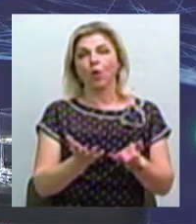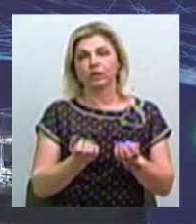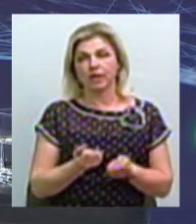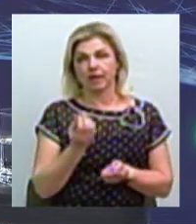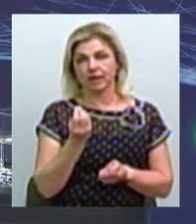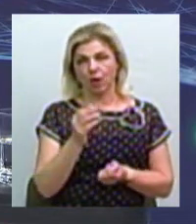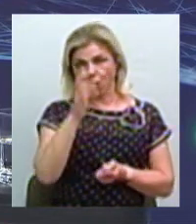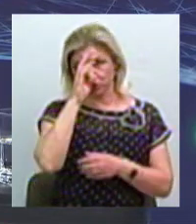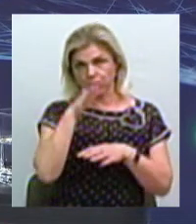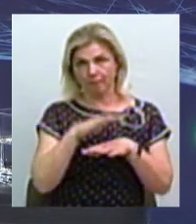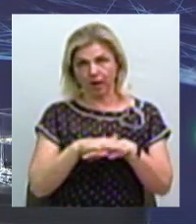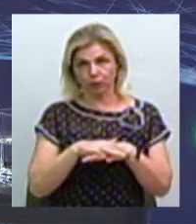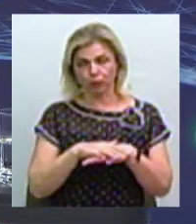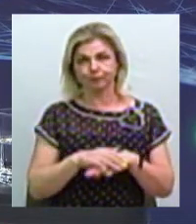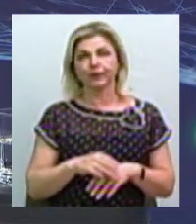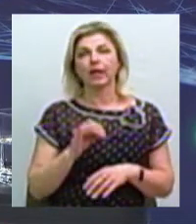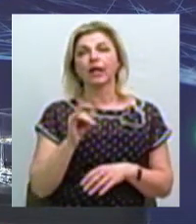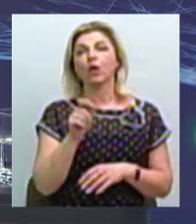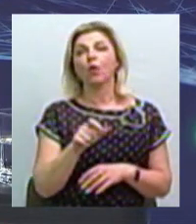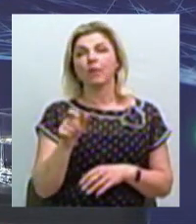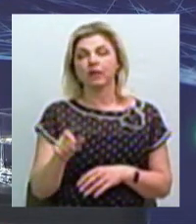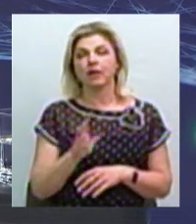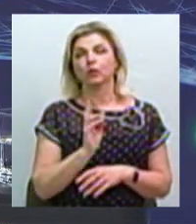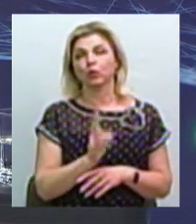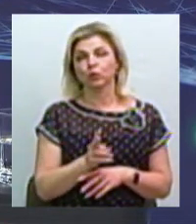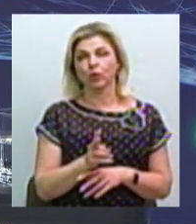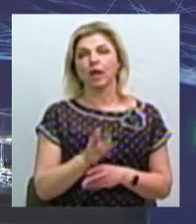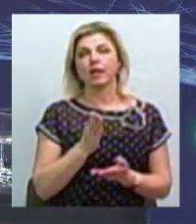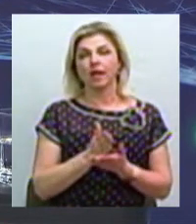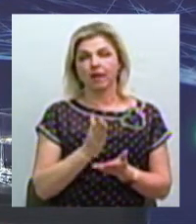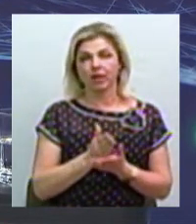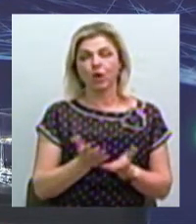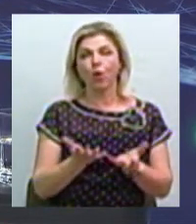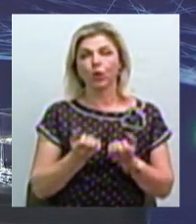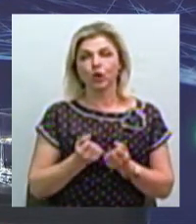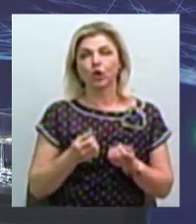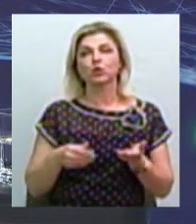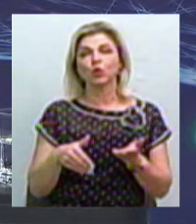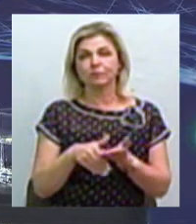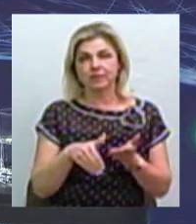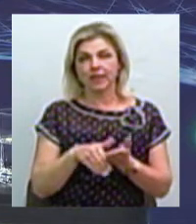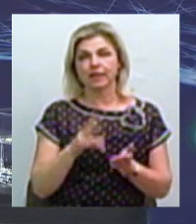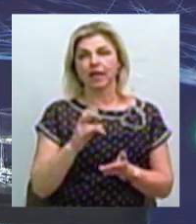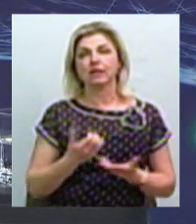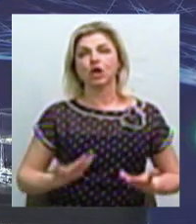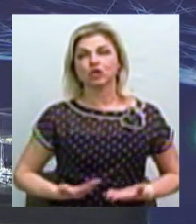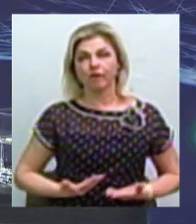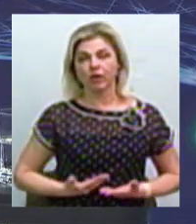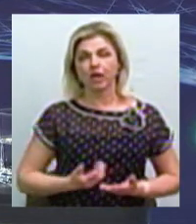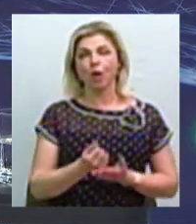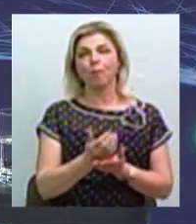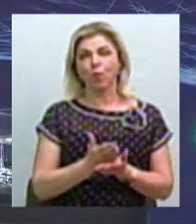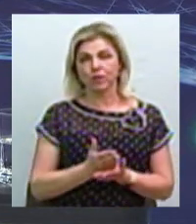у Ощадбанку. І громадяни, які є отримувачами субсидії на житлово-комунальні послуги та тверде